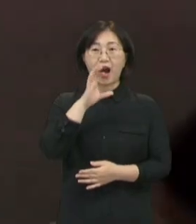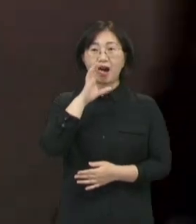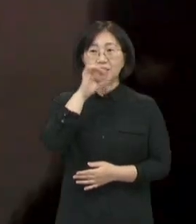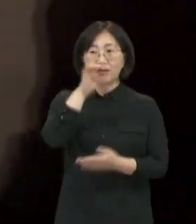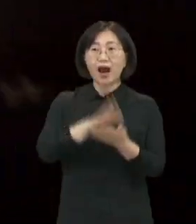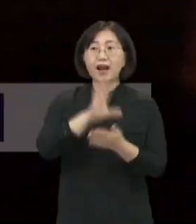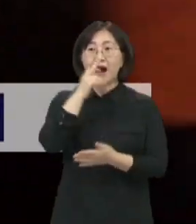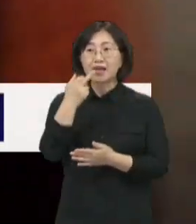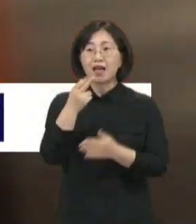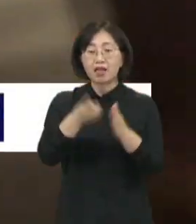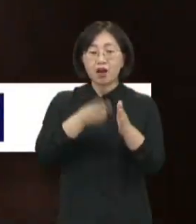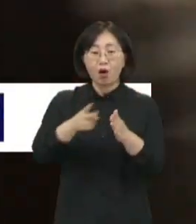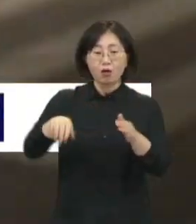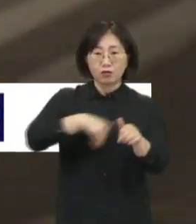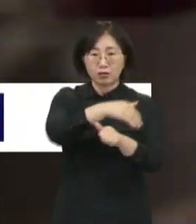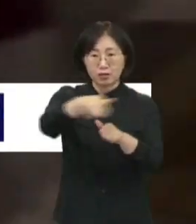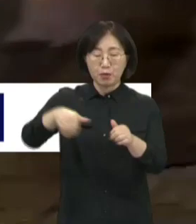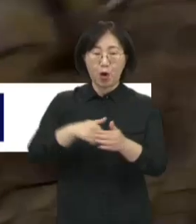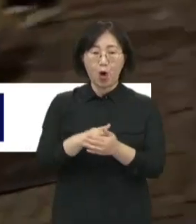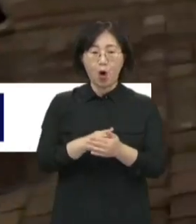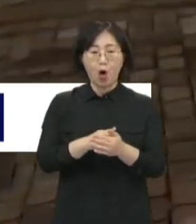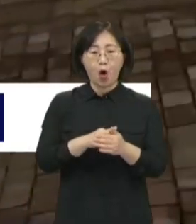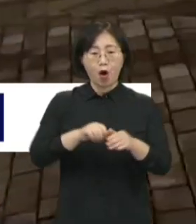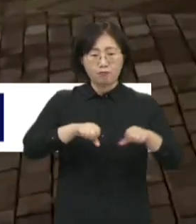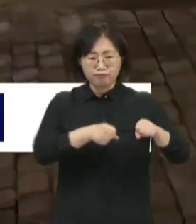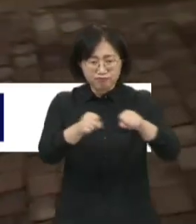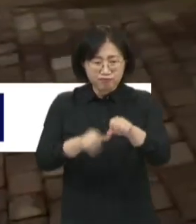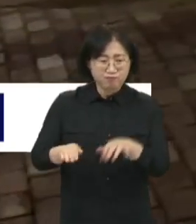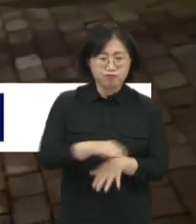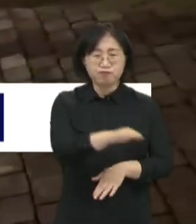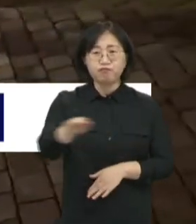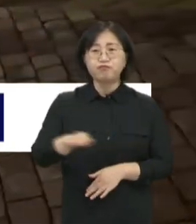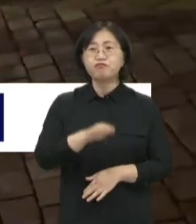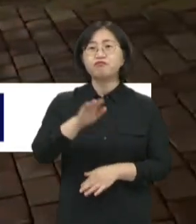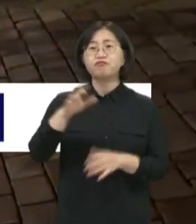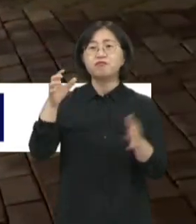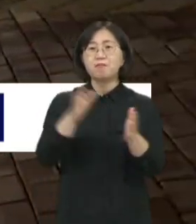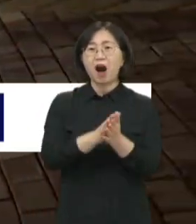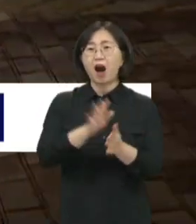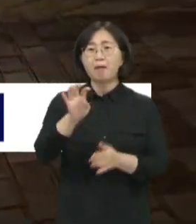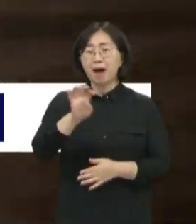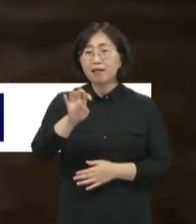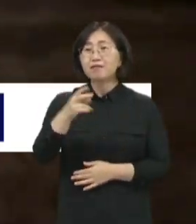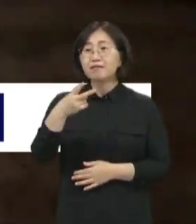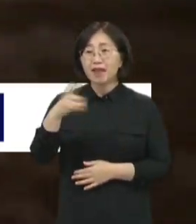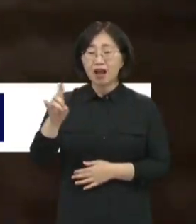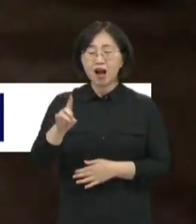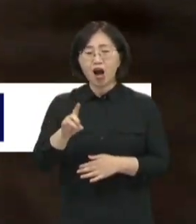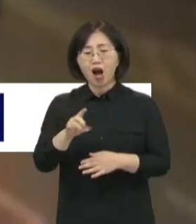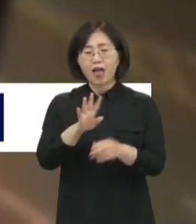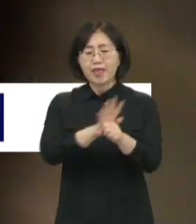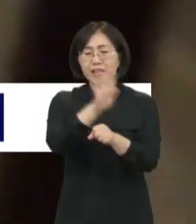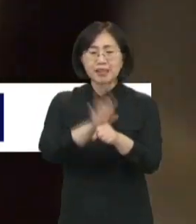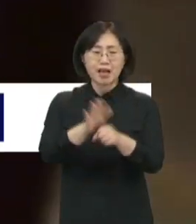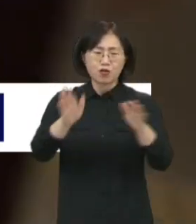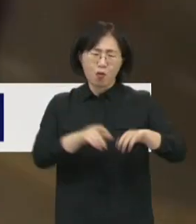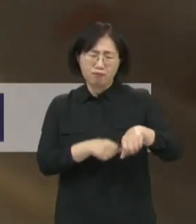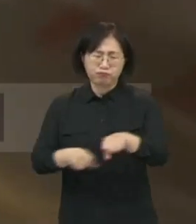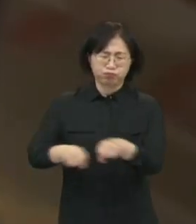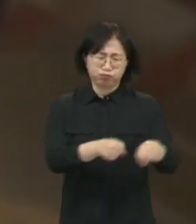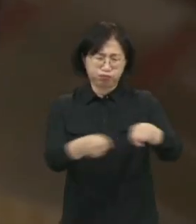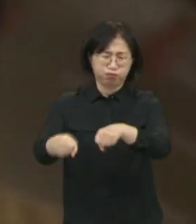주변. 승용차와 오토바이 40여 대가 배기음에 음악까지 크게 튼 채 4시간 가까이 광란의 질주를